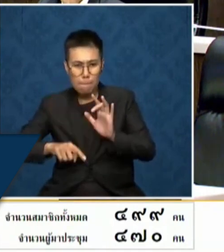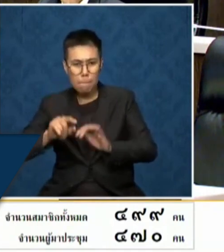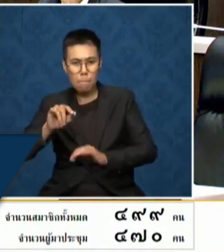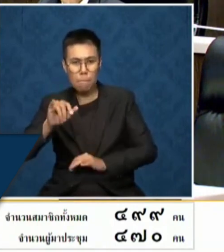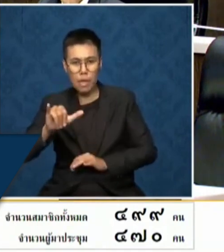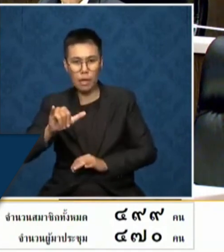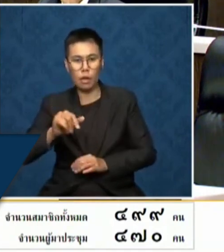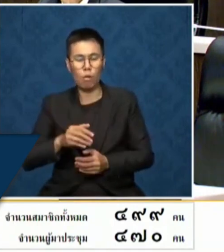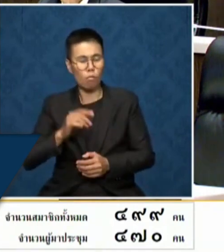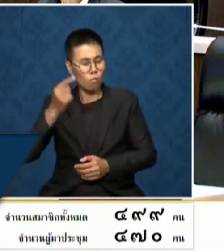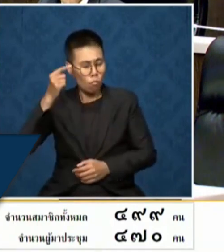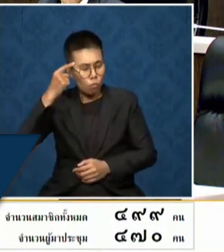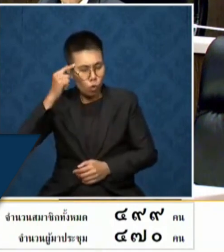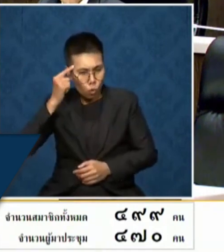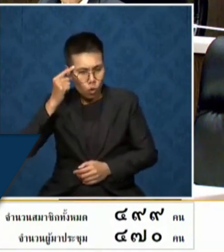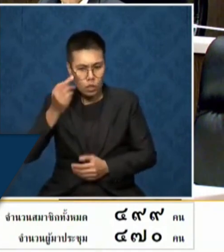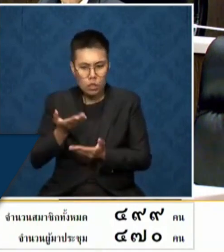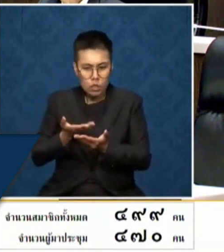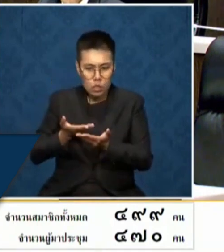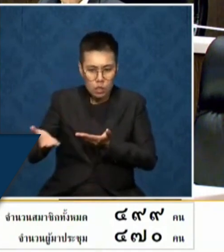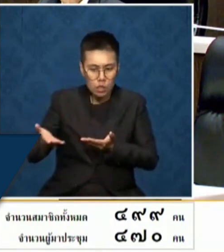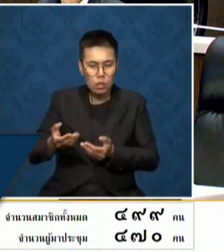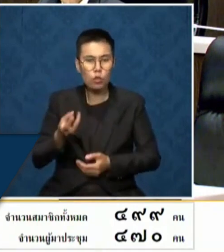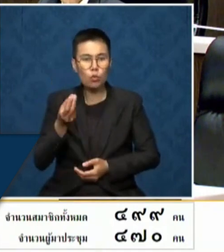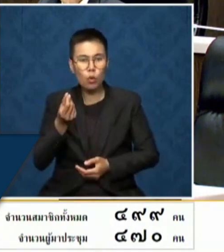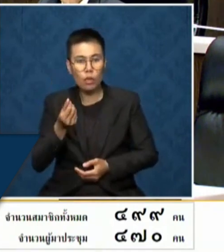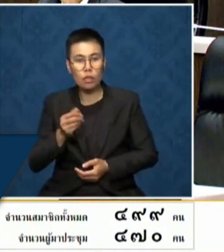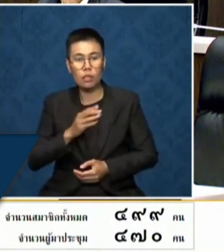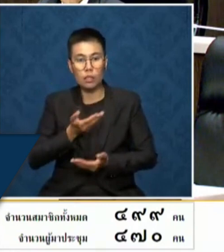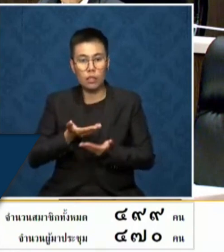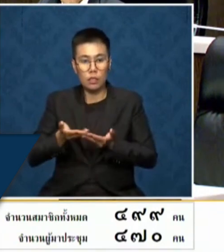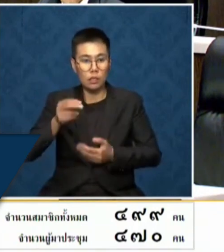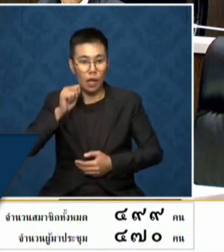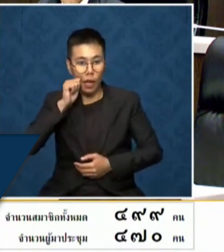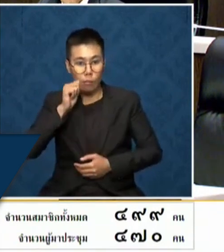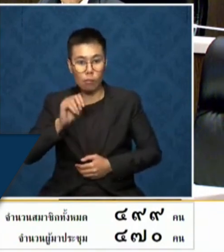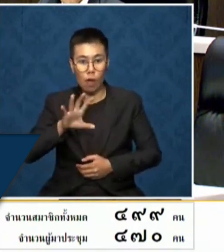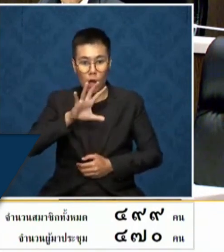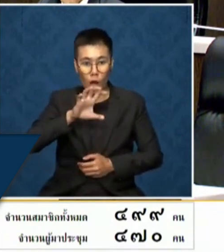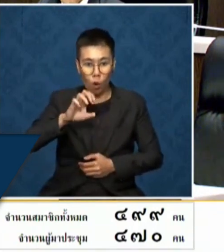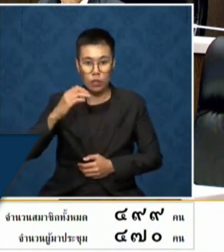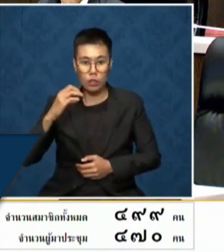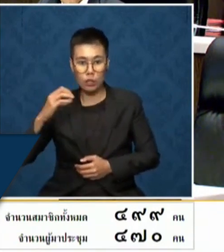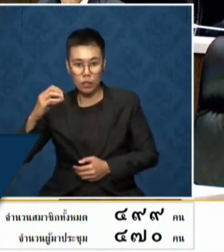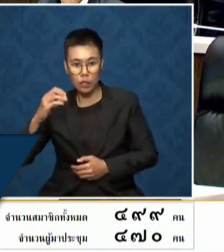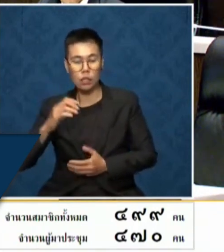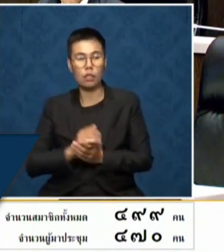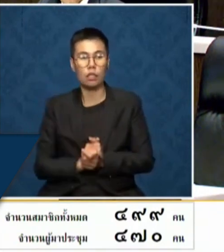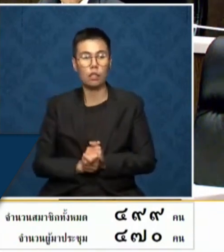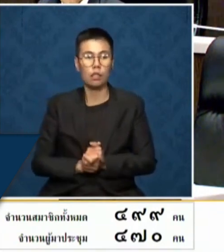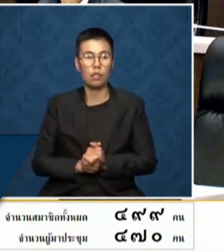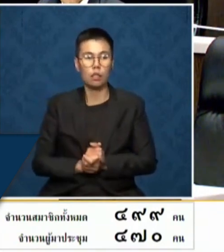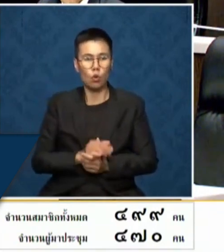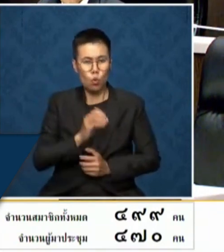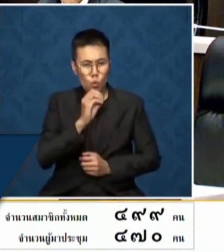ซื้อมาเท่าไหร่หรือน้ำที่เราซื้อกัน 500ซีซีเนี่ยที่มีมูลค่า 2เบี้ยเนี่ยหรือ